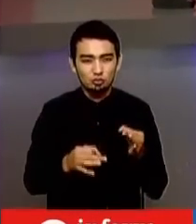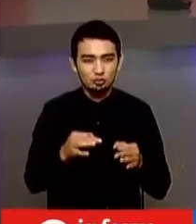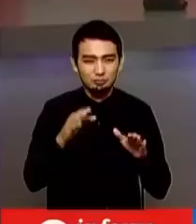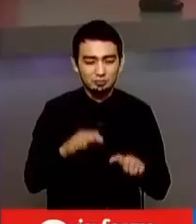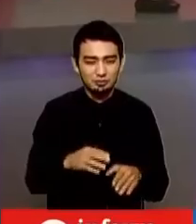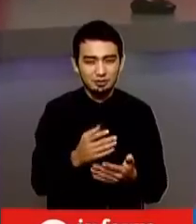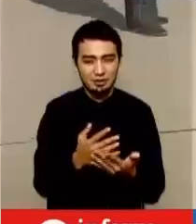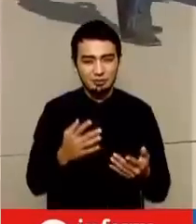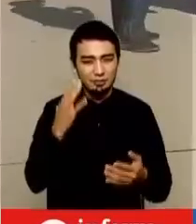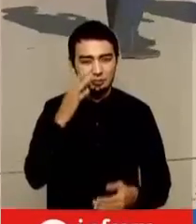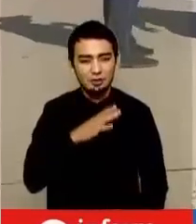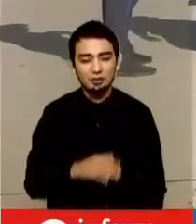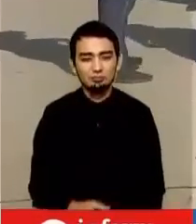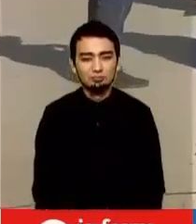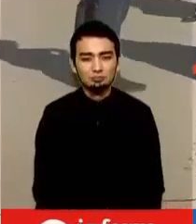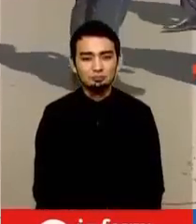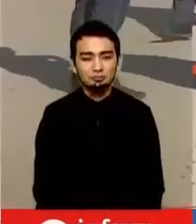сторон.